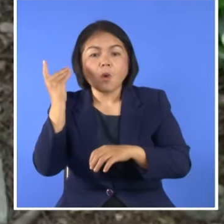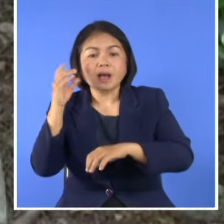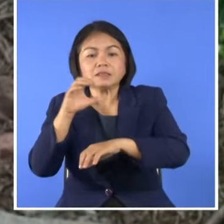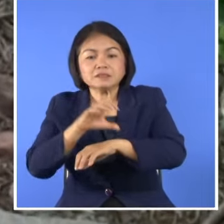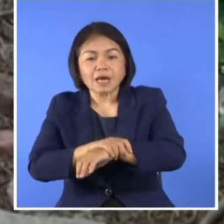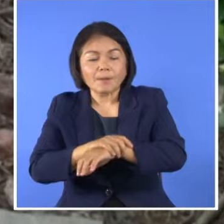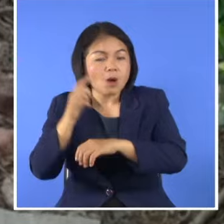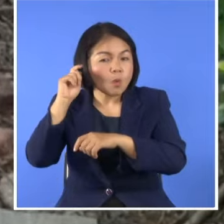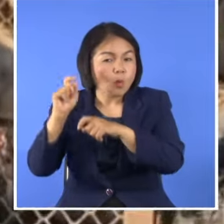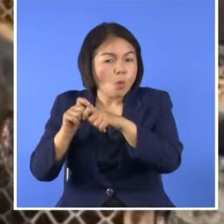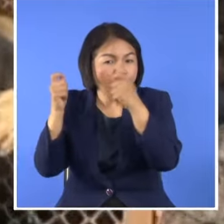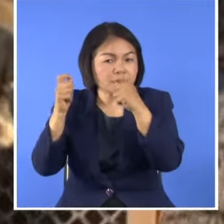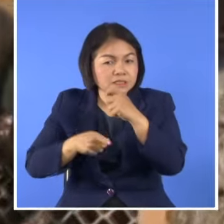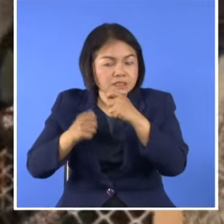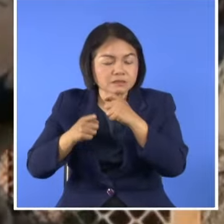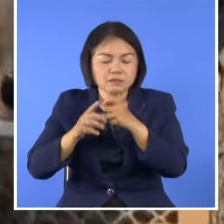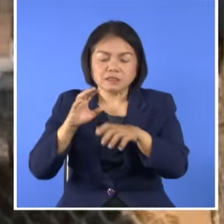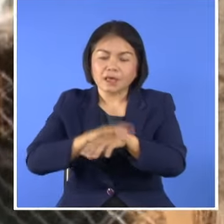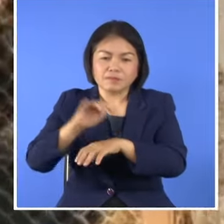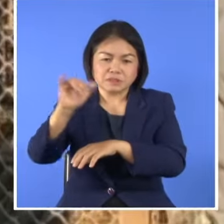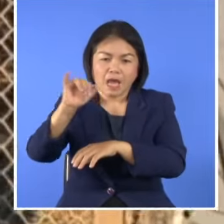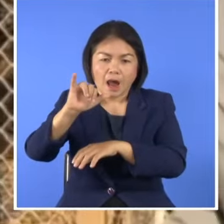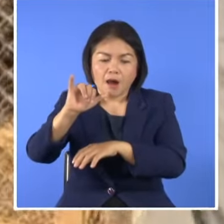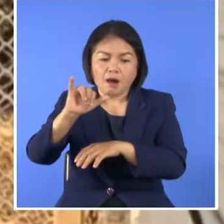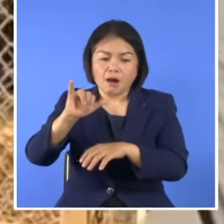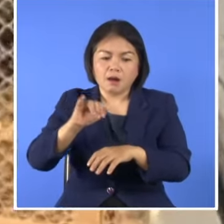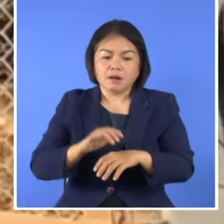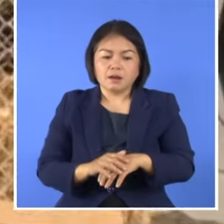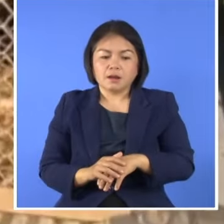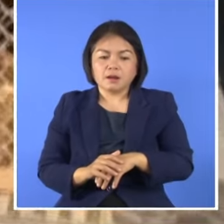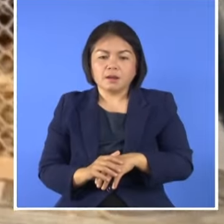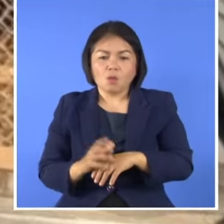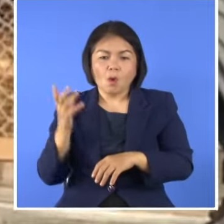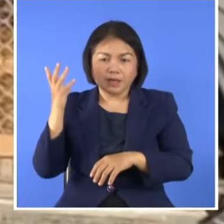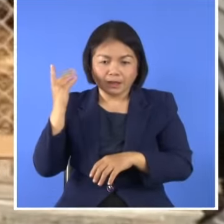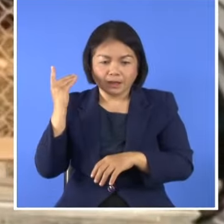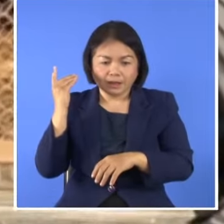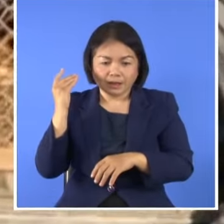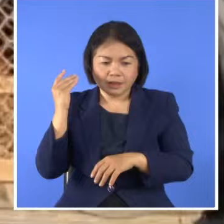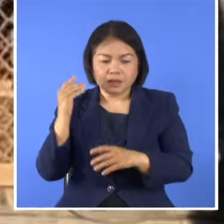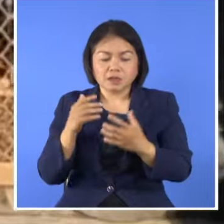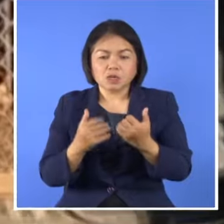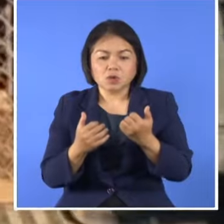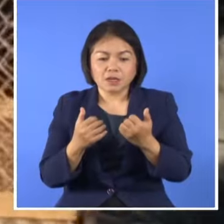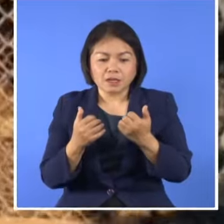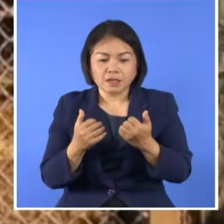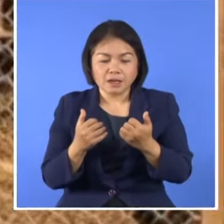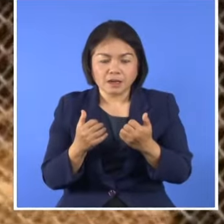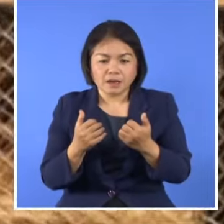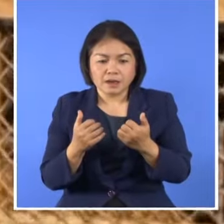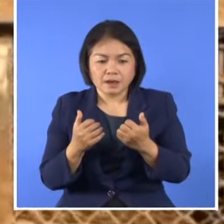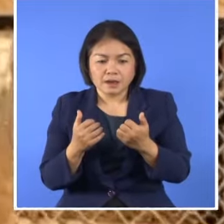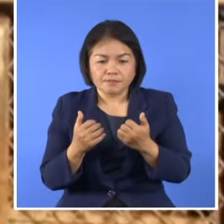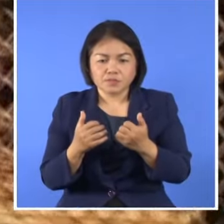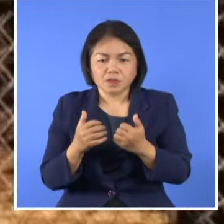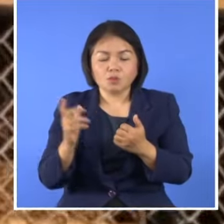ธนเดชได้นะแล้วก็ยังไม่สามารถจับเจ้าแหว่งหัวโจกได้เลยนี่นะครับโดยเขาบอกว่าเนี่ยนะฮะอ่าคุณ